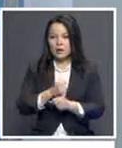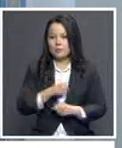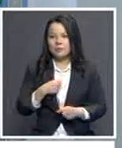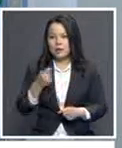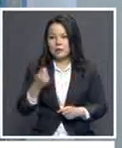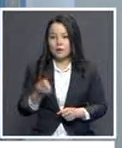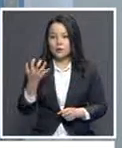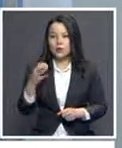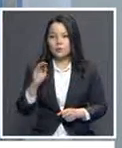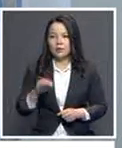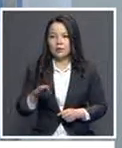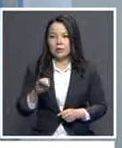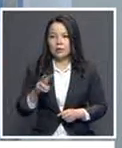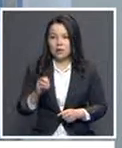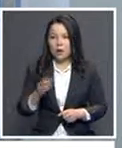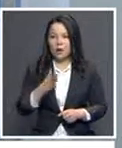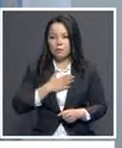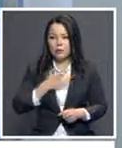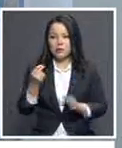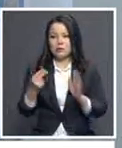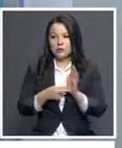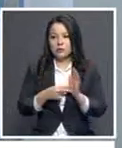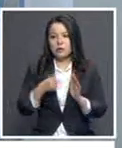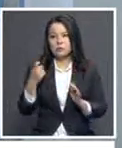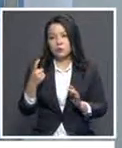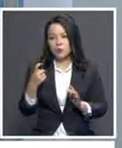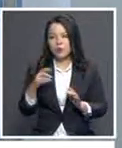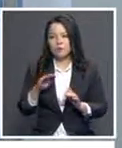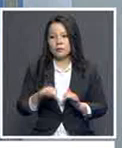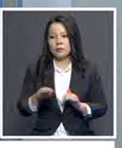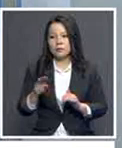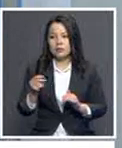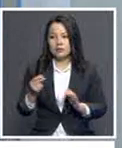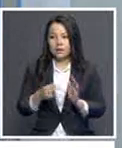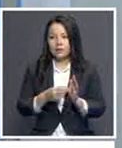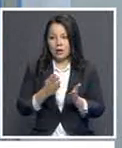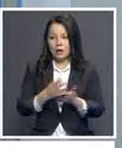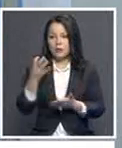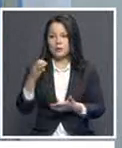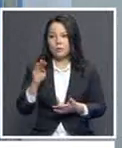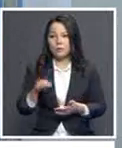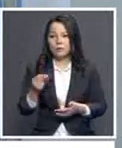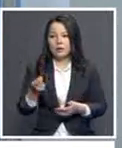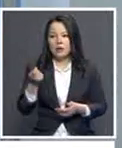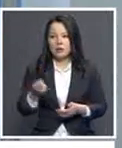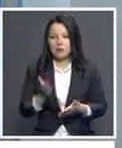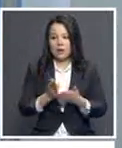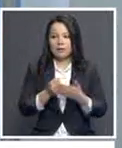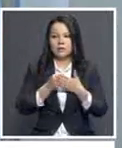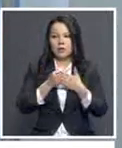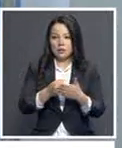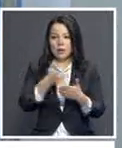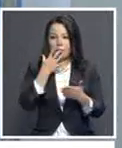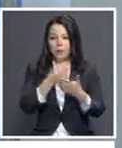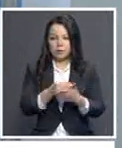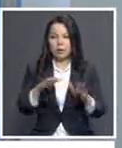500 мың тенге. Ал менікінің бағасы 100 мың тенге болады. Яғни, 400 мың тенгеге арзан. Себебі бұл жерде қысым датчигі өз